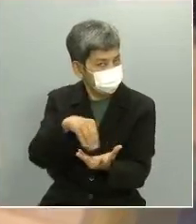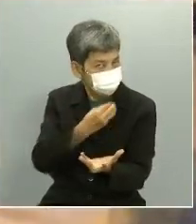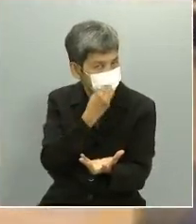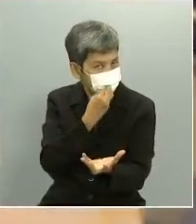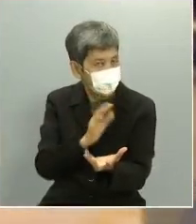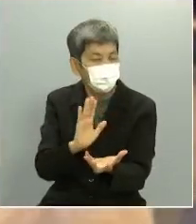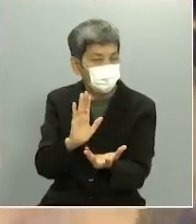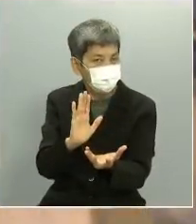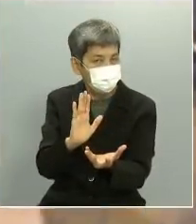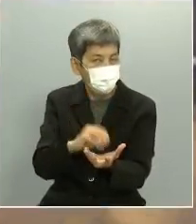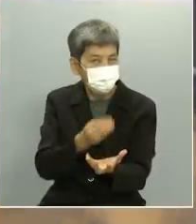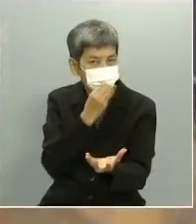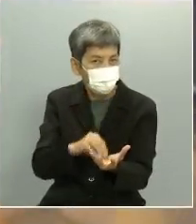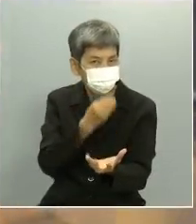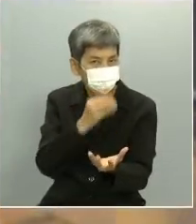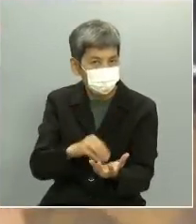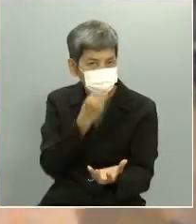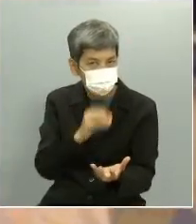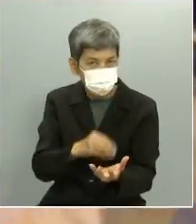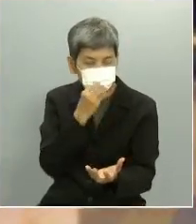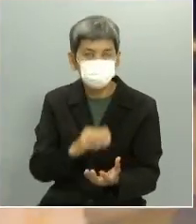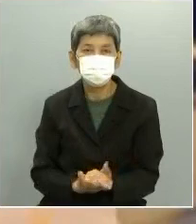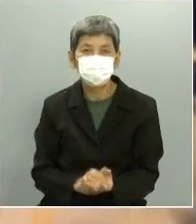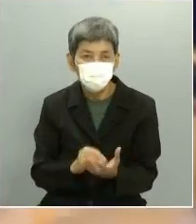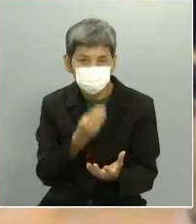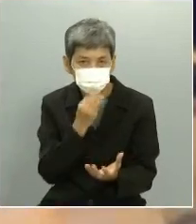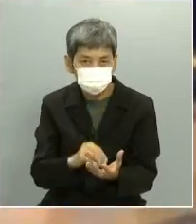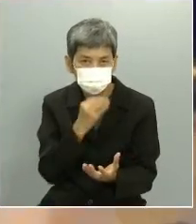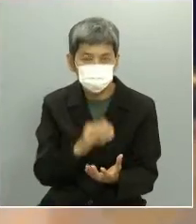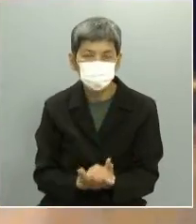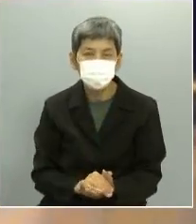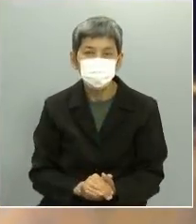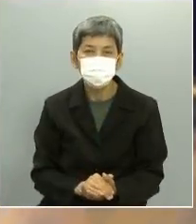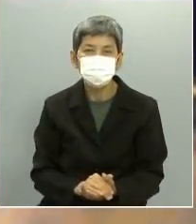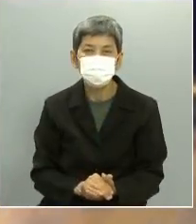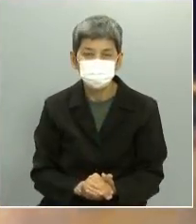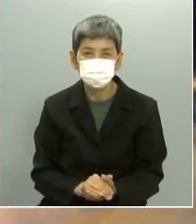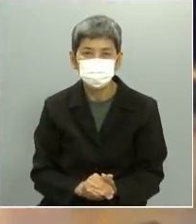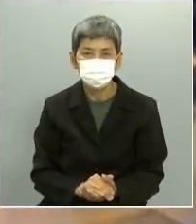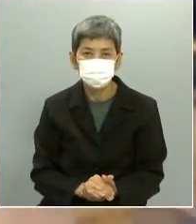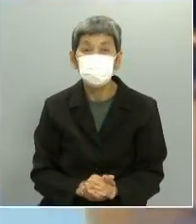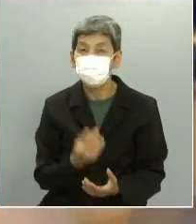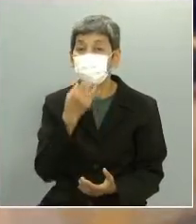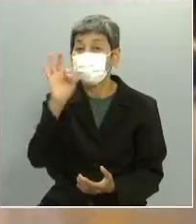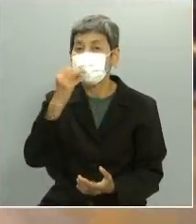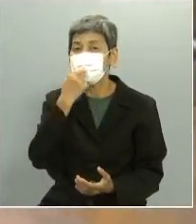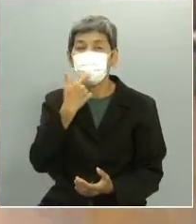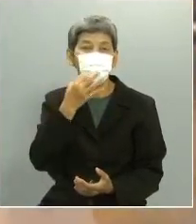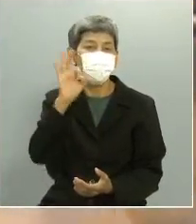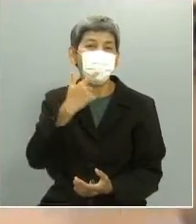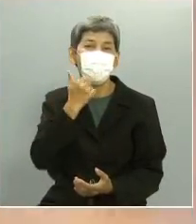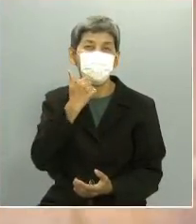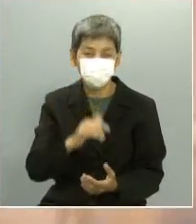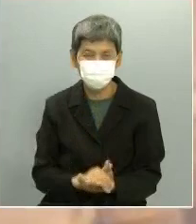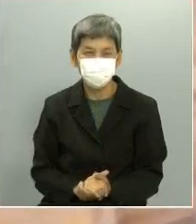พอพอแล้วขออยากกินไหมที่มันหวาน ๆหวานๆค่ะ ของฟรีโคตรอร่อยเลย